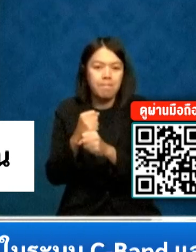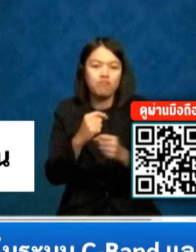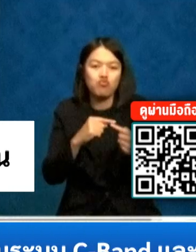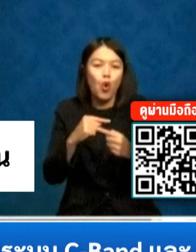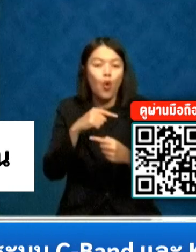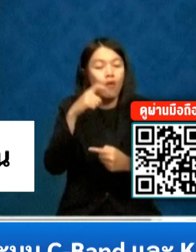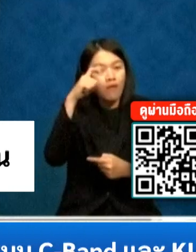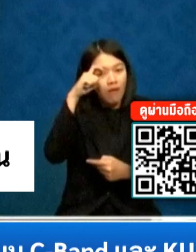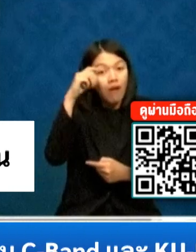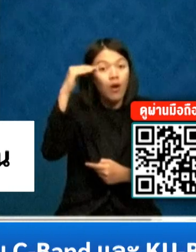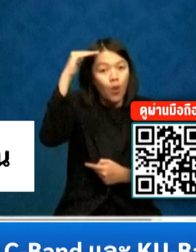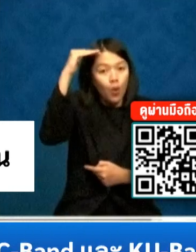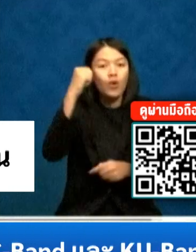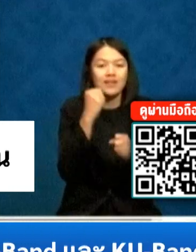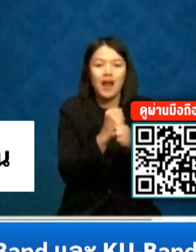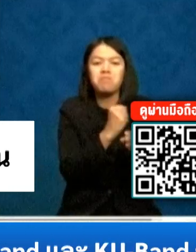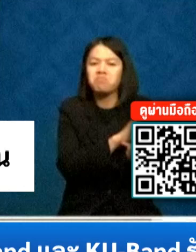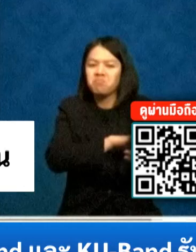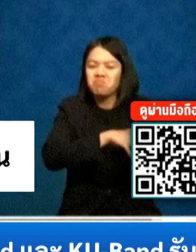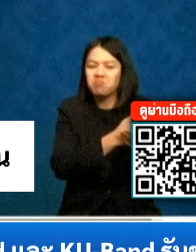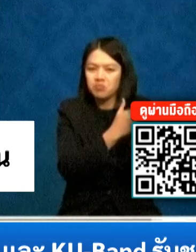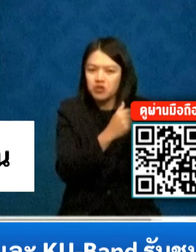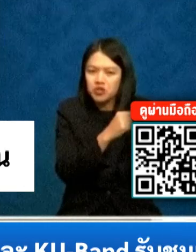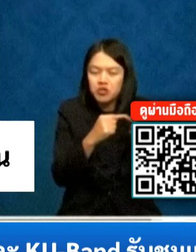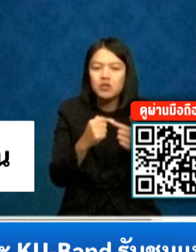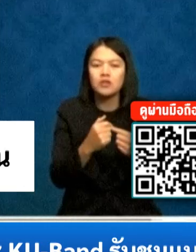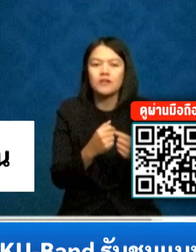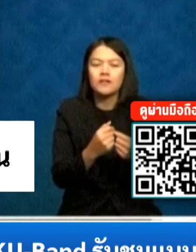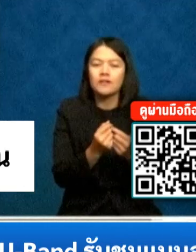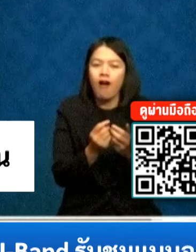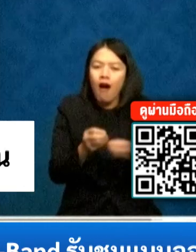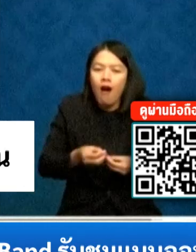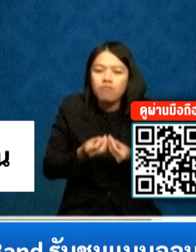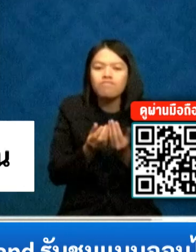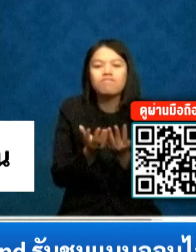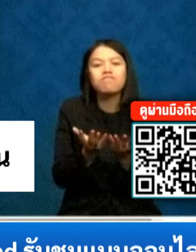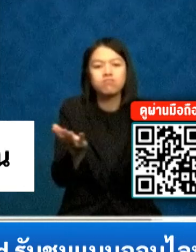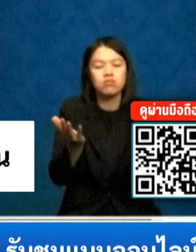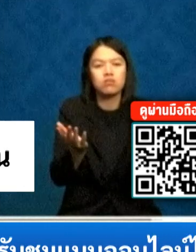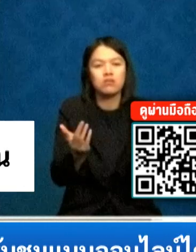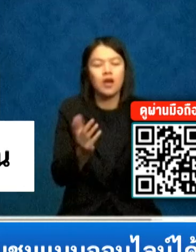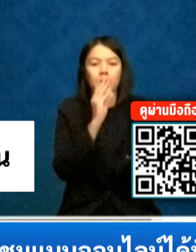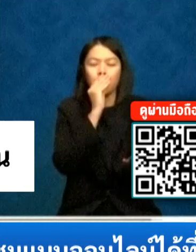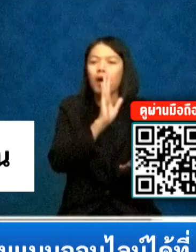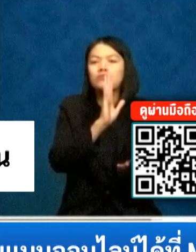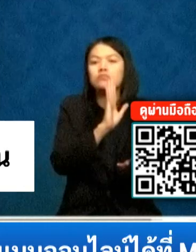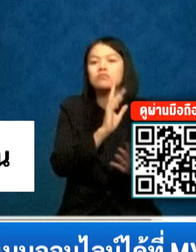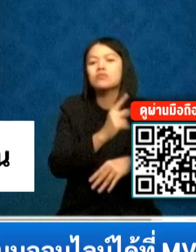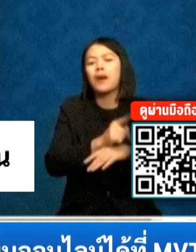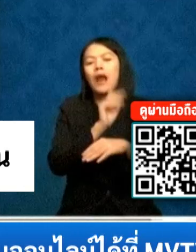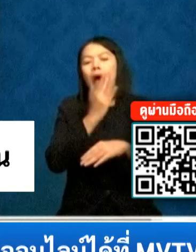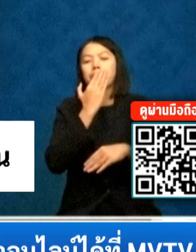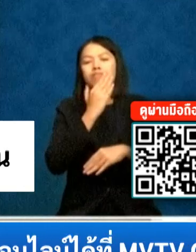ฐาที่วางโครงสร้างไว้อย่างดีกำลังจะออกดอกออกผลก็ดูปัญหาผมไม่พูดต่อเดี๋ยวประธานห้าม